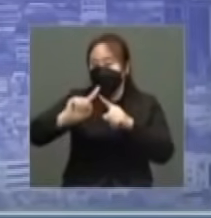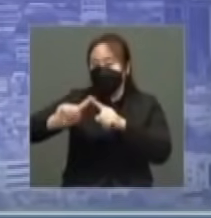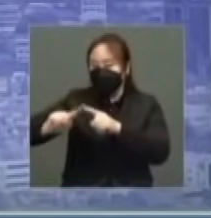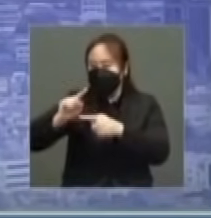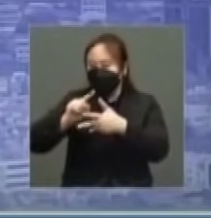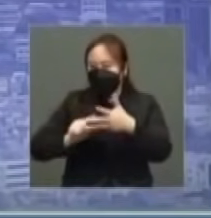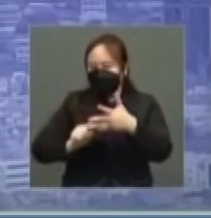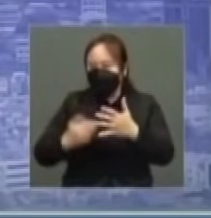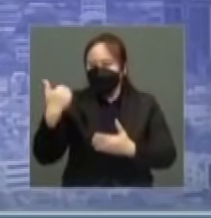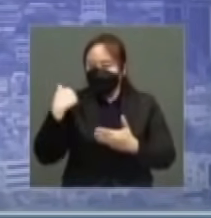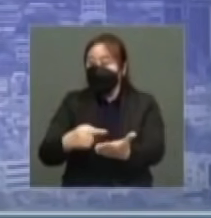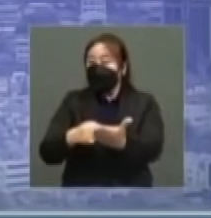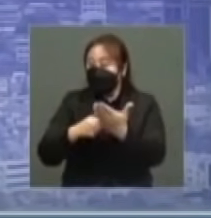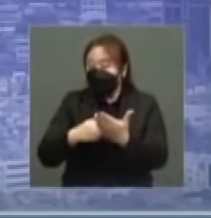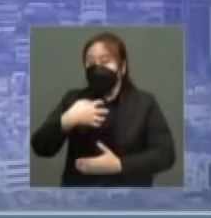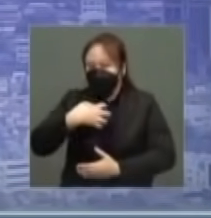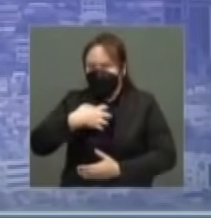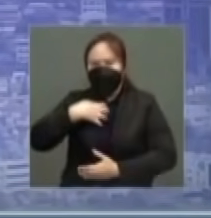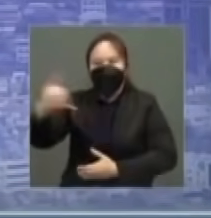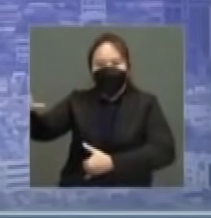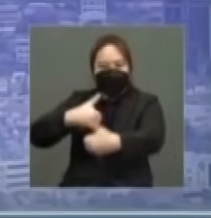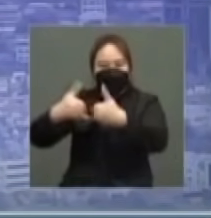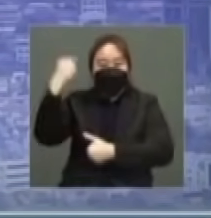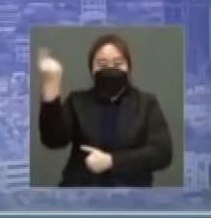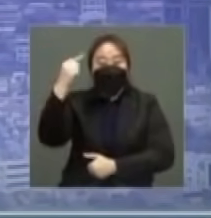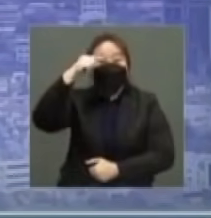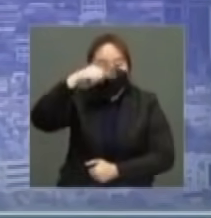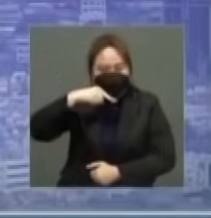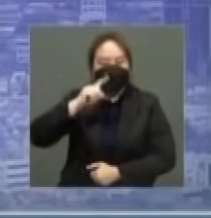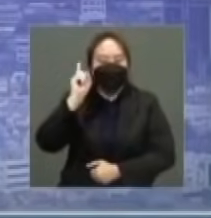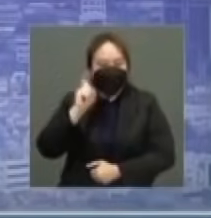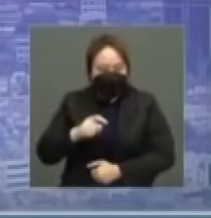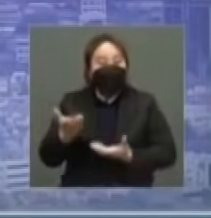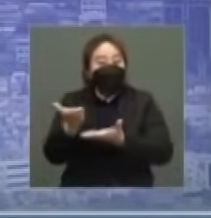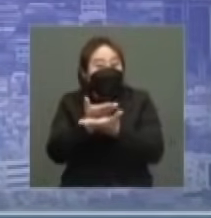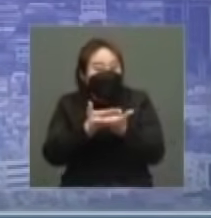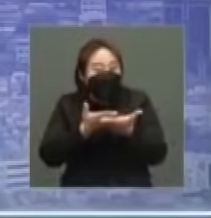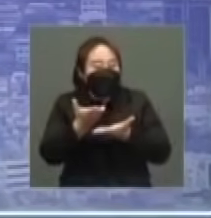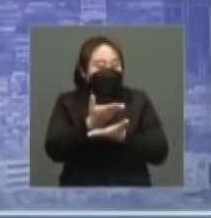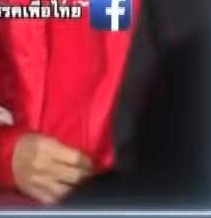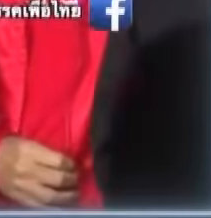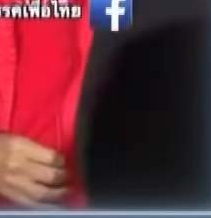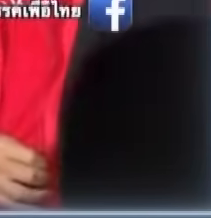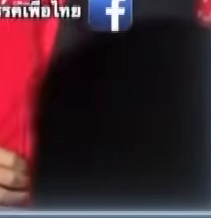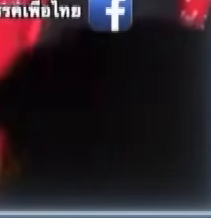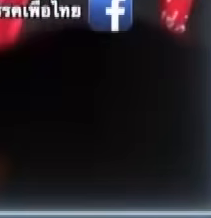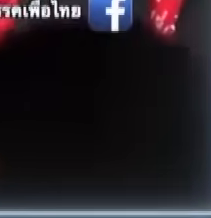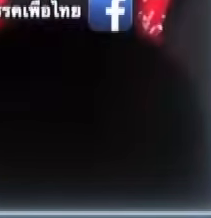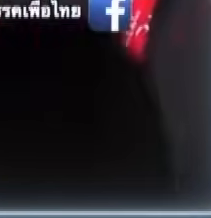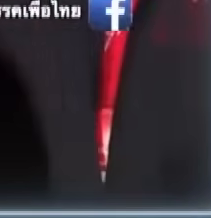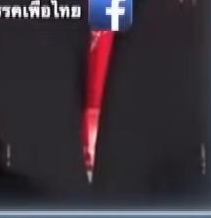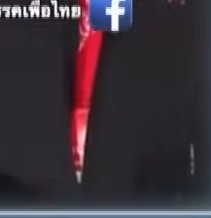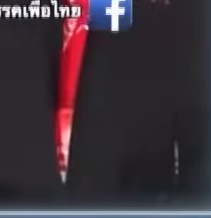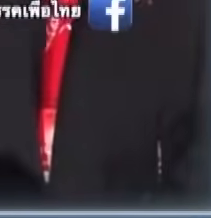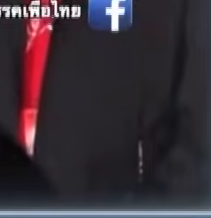นถามถึงอุ๊งอิ๊ง ค่ะ อุ๊งอิ๊งคือนางสาวแพทองธารชินวัตรเป็นบุตรสาวของอดีตนายกรัฐมน